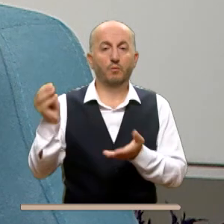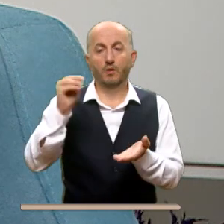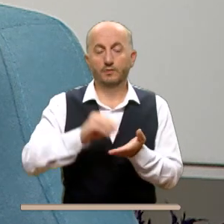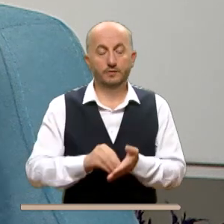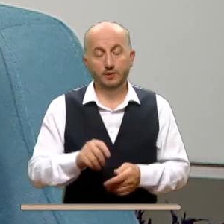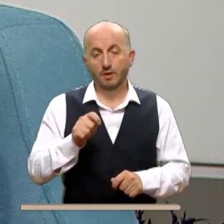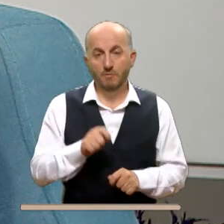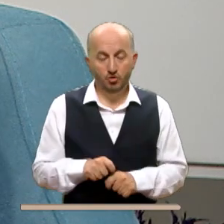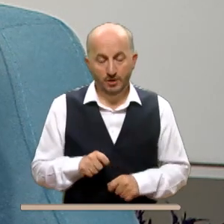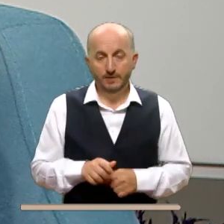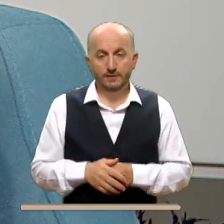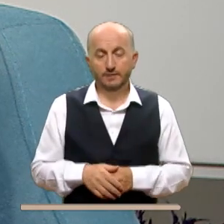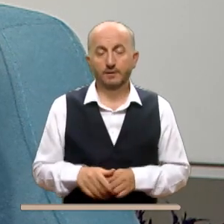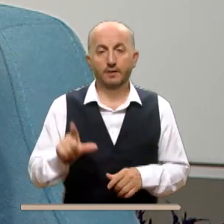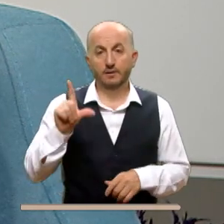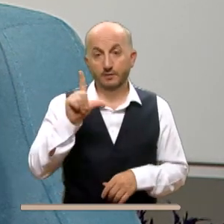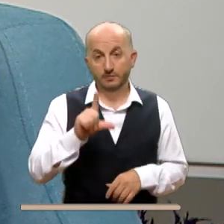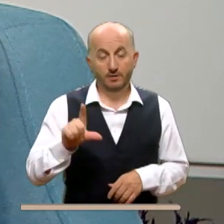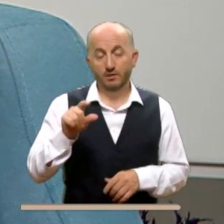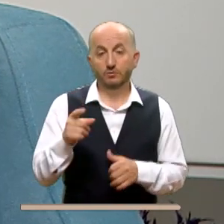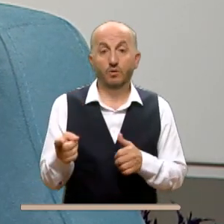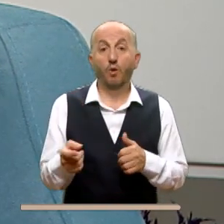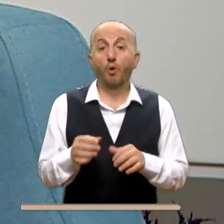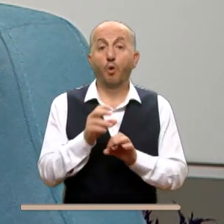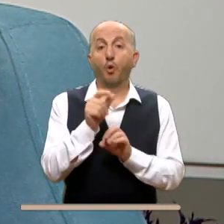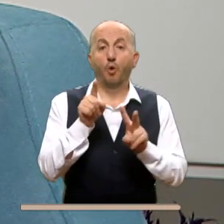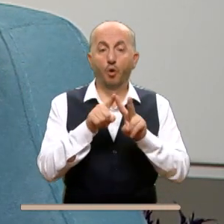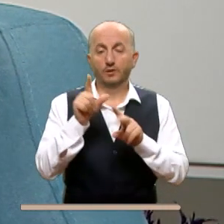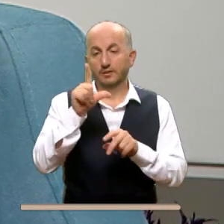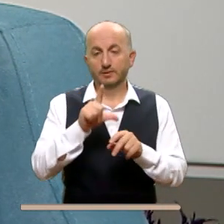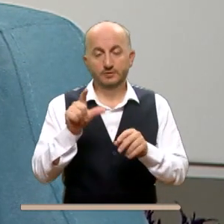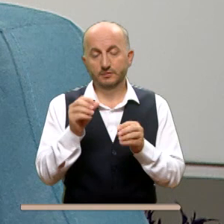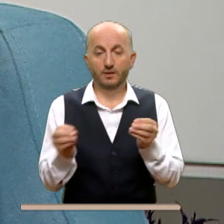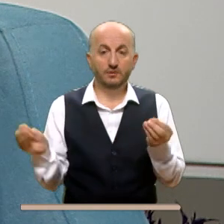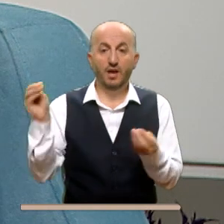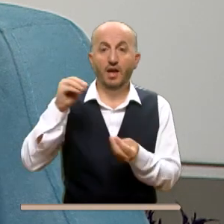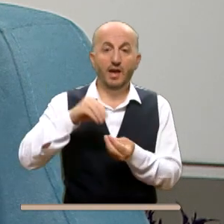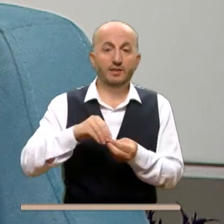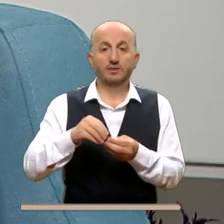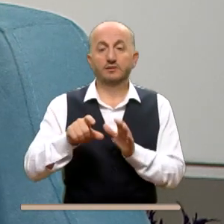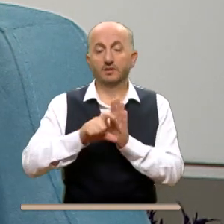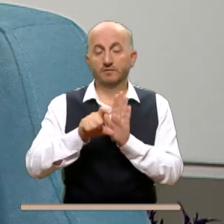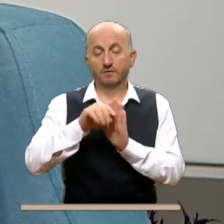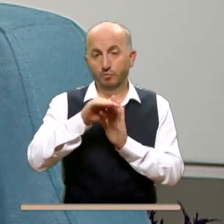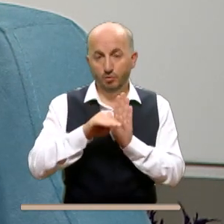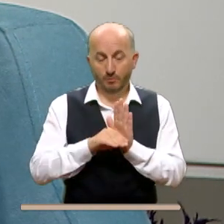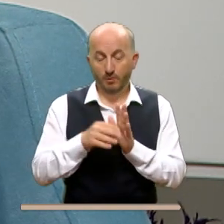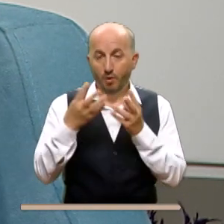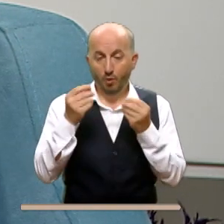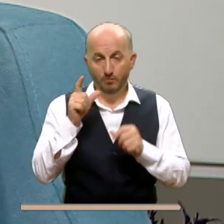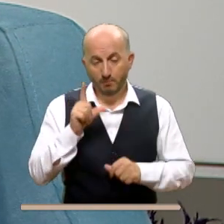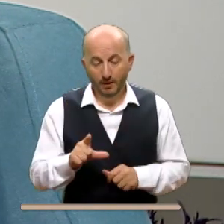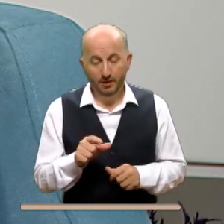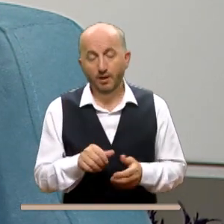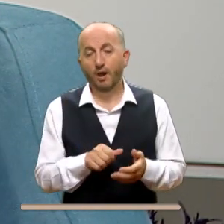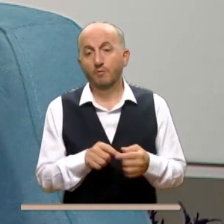yapacak lisans ve ön lisans programları dışında ek sertifika programları sunmak durumunda olmalıdır. Biz bu